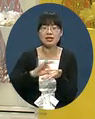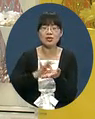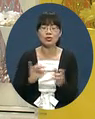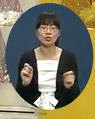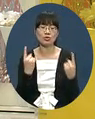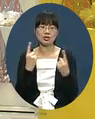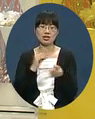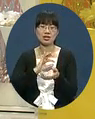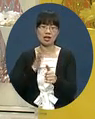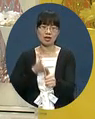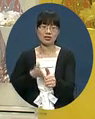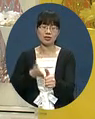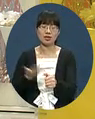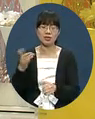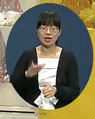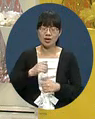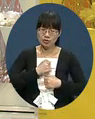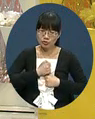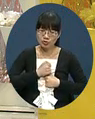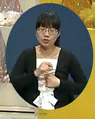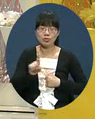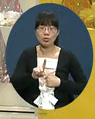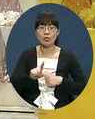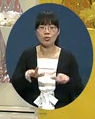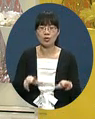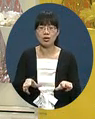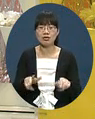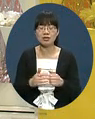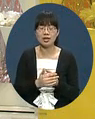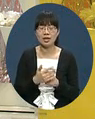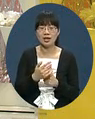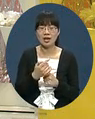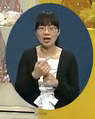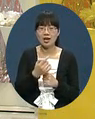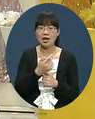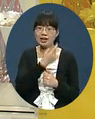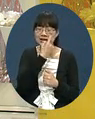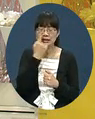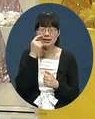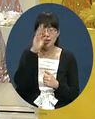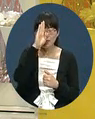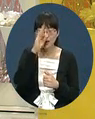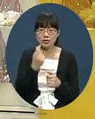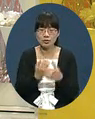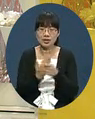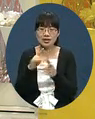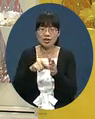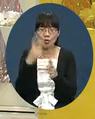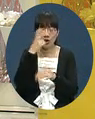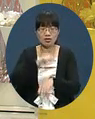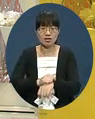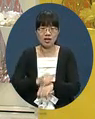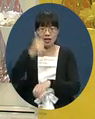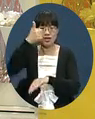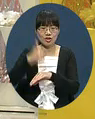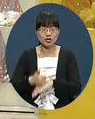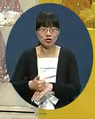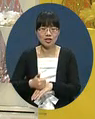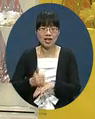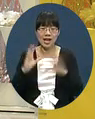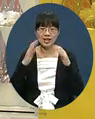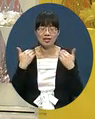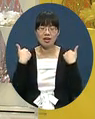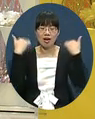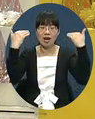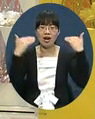것 같습니다. 그런데 네. 주의하실 것은 이렇게 증상이 조금 나올 때 관리를 잘 하셔야지 나중에 이 아기가